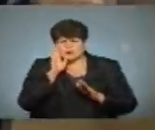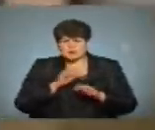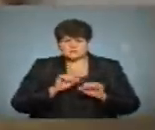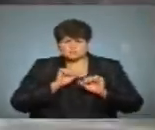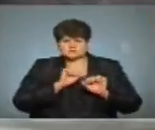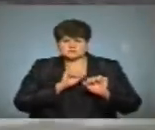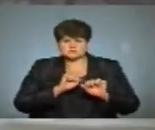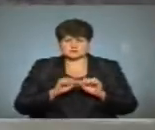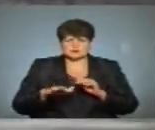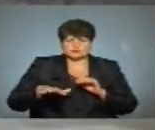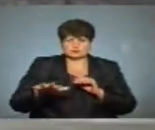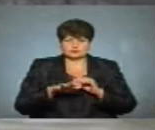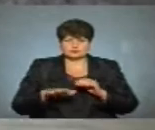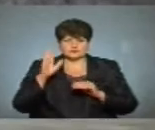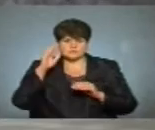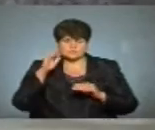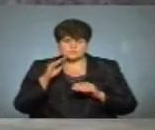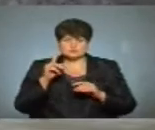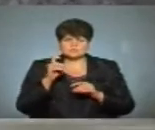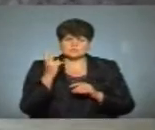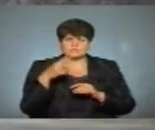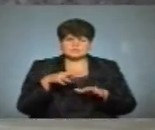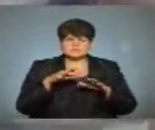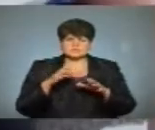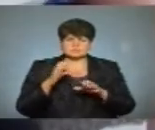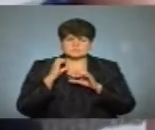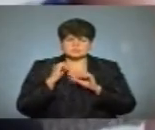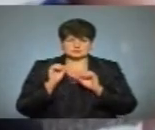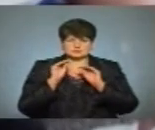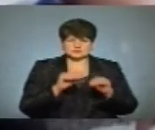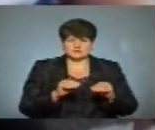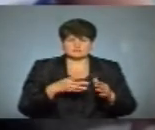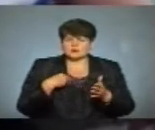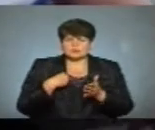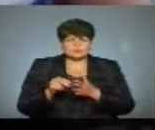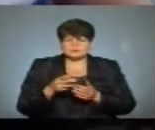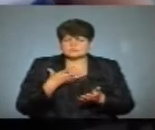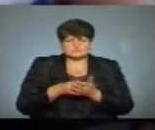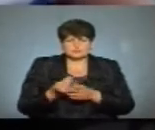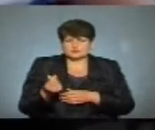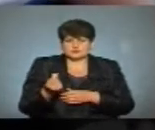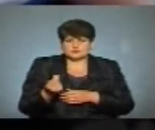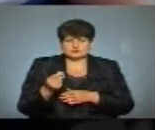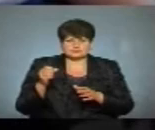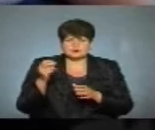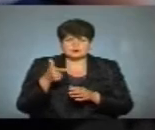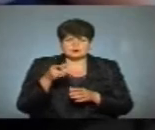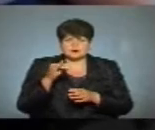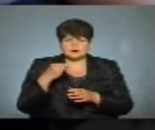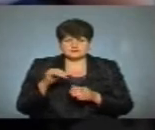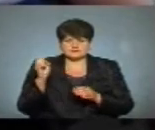від води. Ми вчора поставили 120 мішків. Цей гравій я купив за свій кошт, щоб набрати мішки і